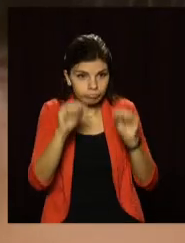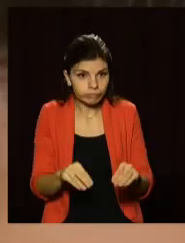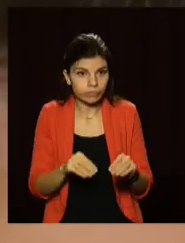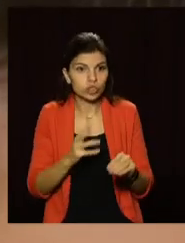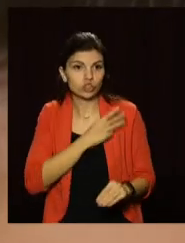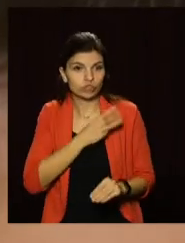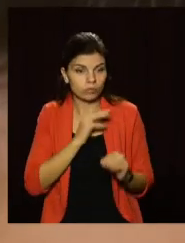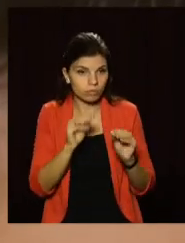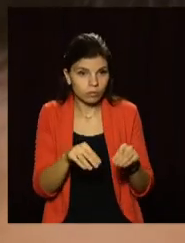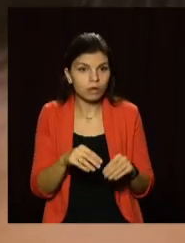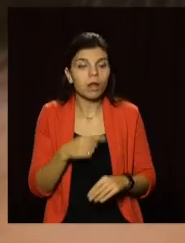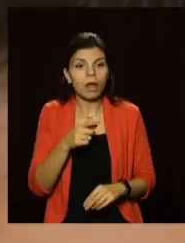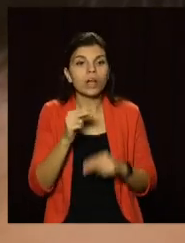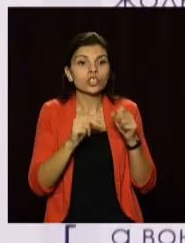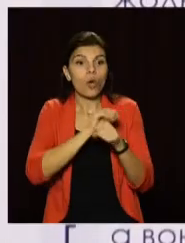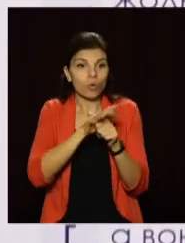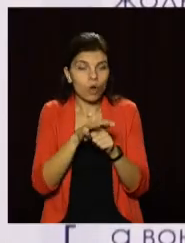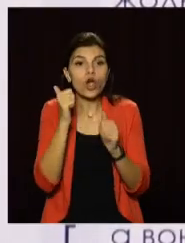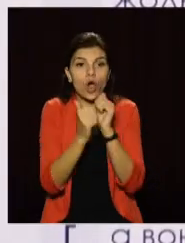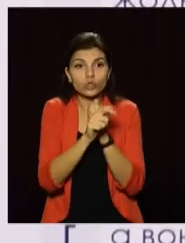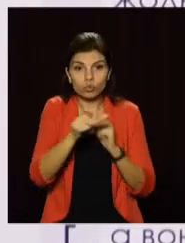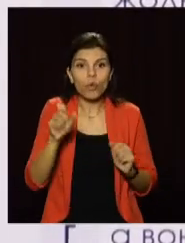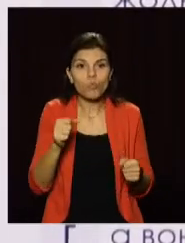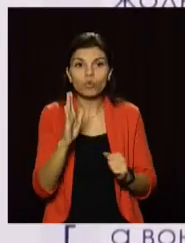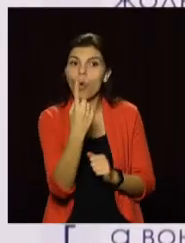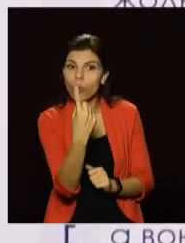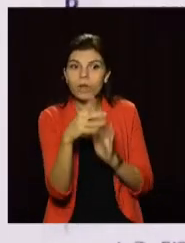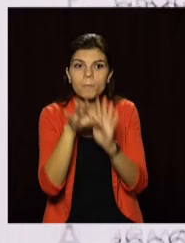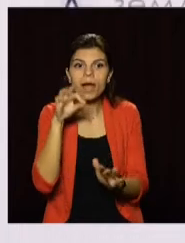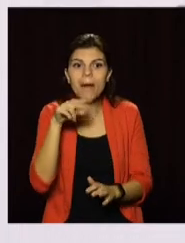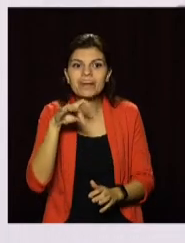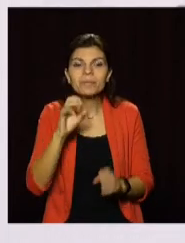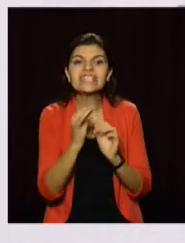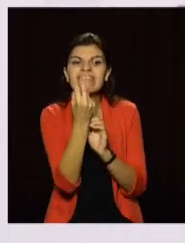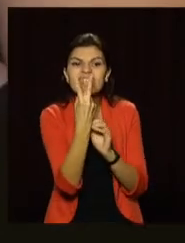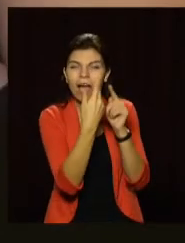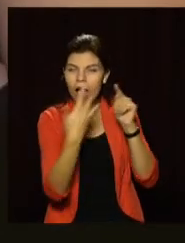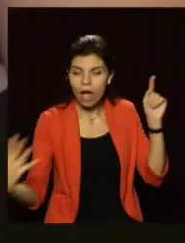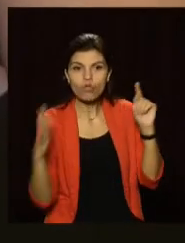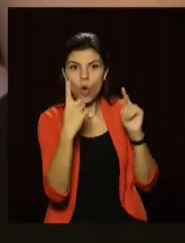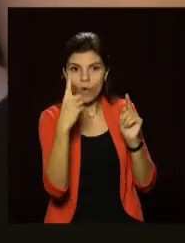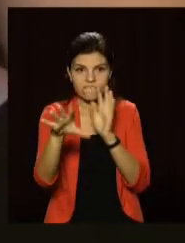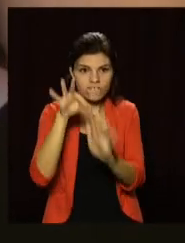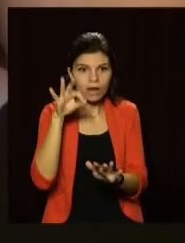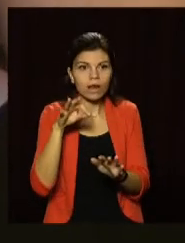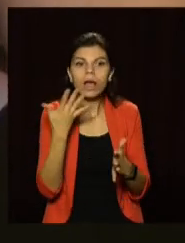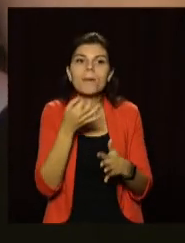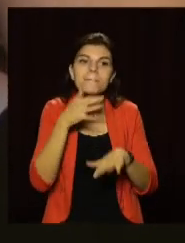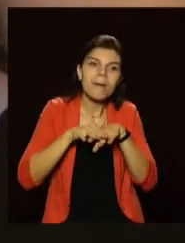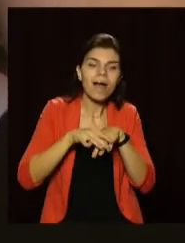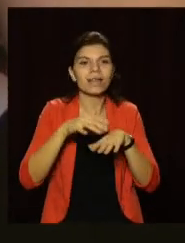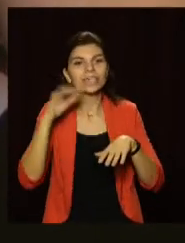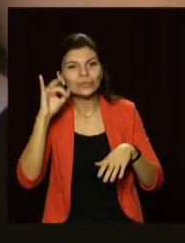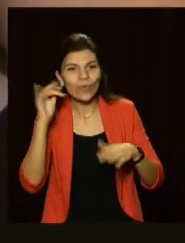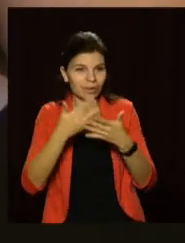на епідеміологічні загрози, кожен учасник зможе вибрати лише один предмет з 12 для проходження пробного оцінювання. Крім